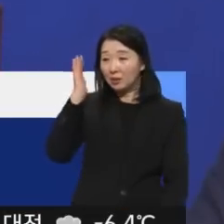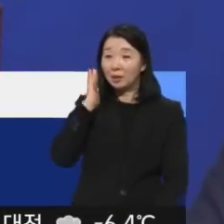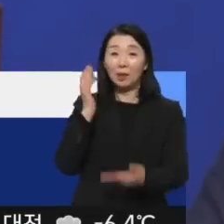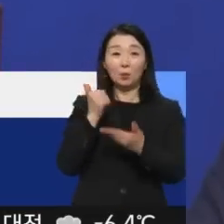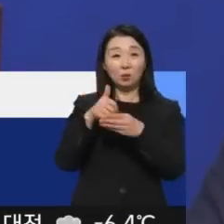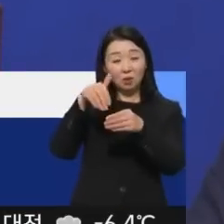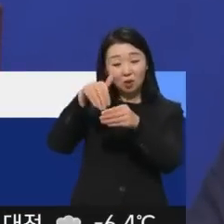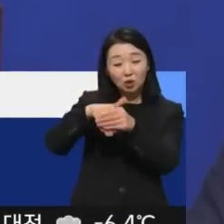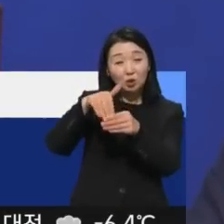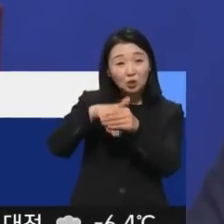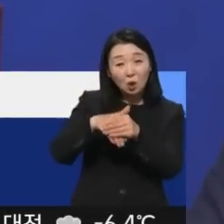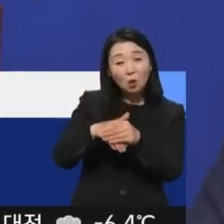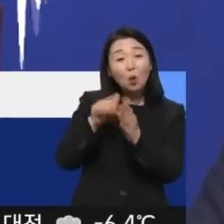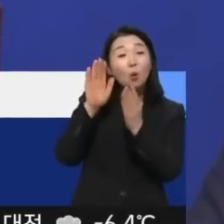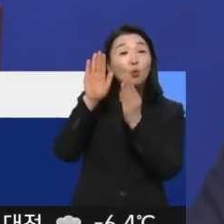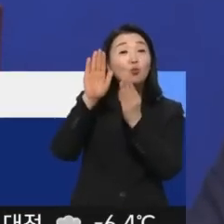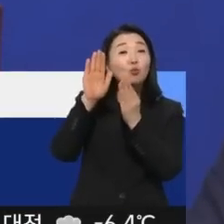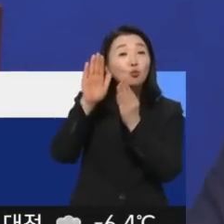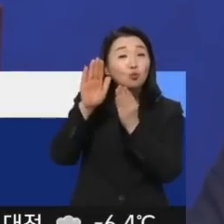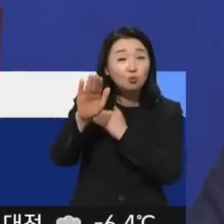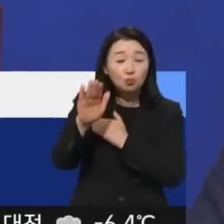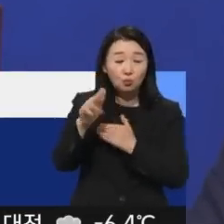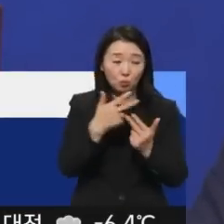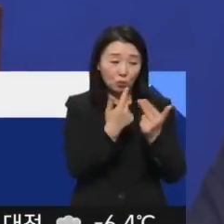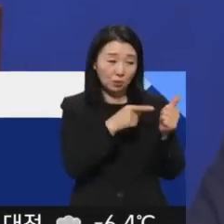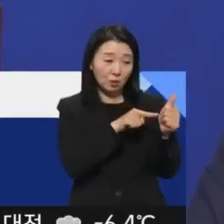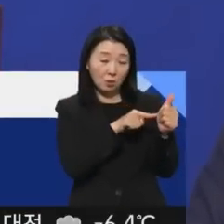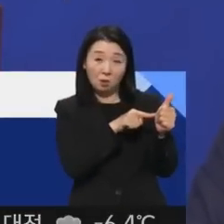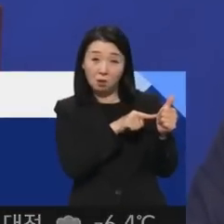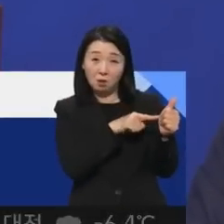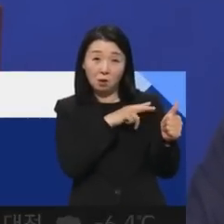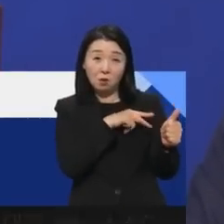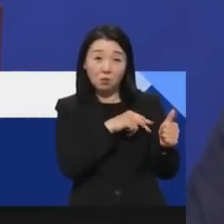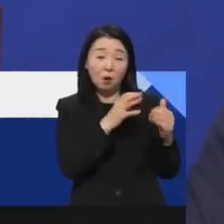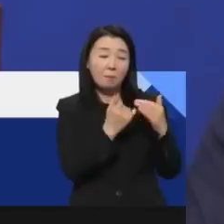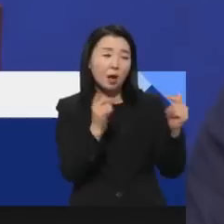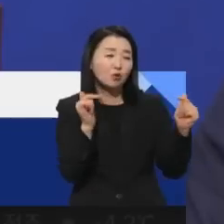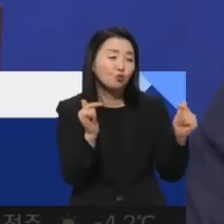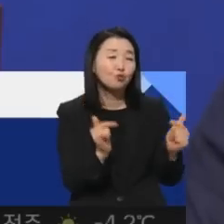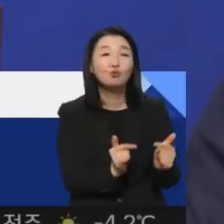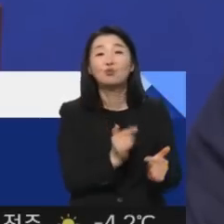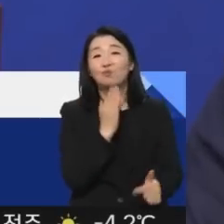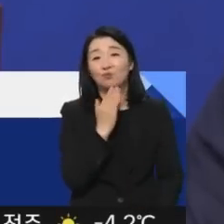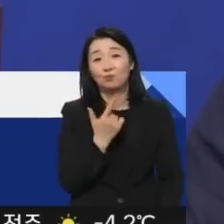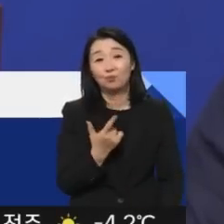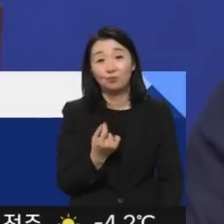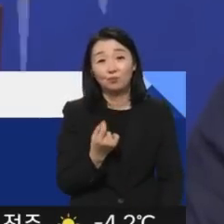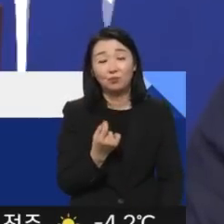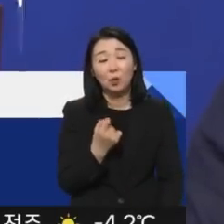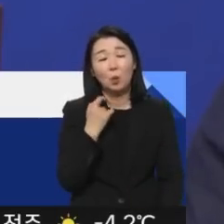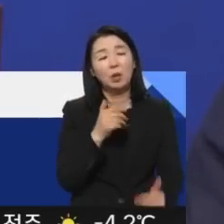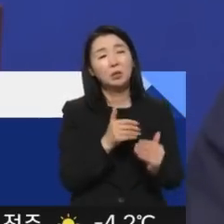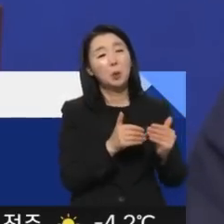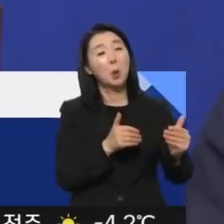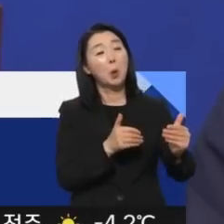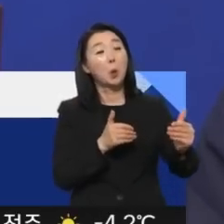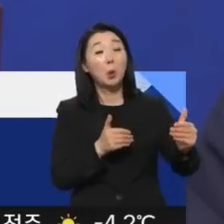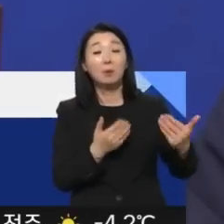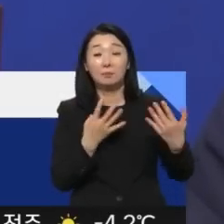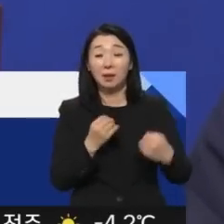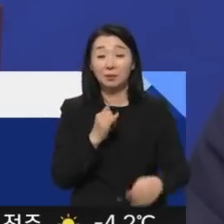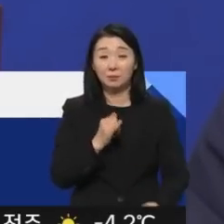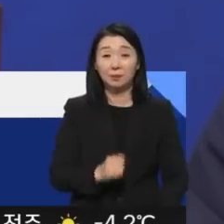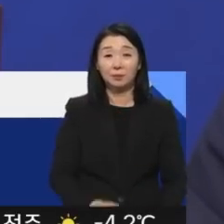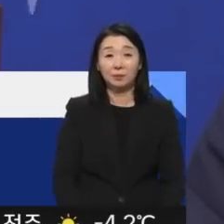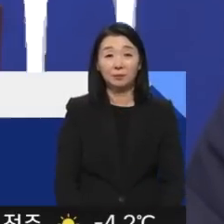선거 직후보다는 이재명계 의원들이 많이 줄어드는 건 사실인 것 같습니다. 거리를 둔 의원들이 꽤 많이